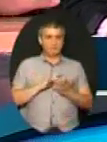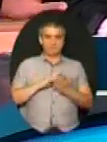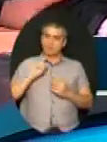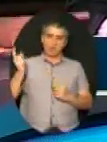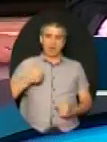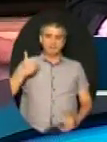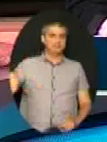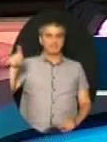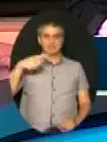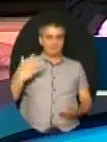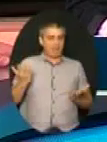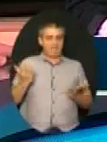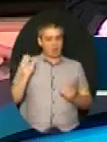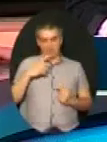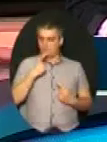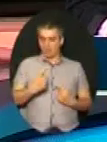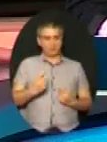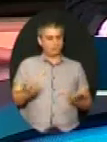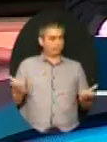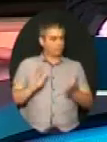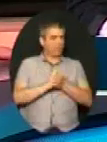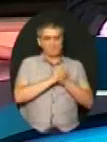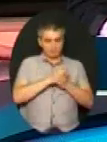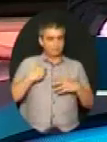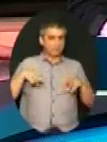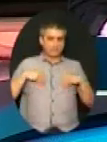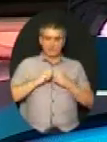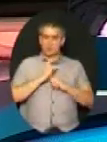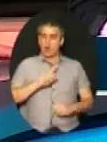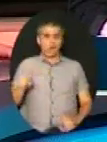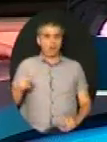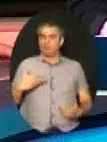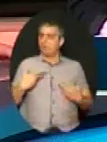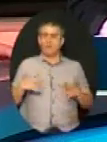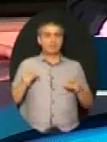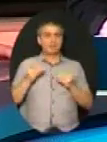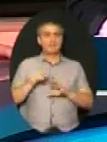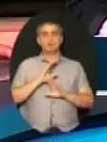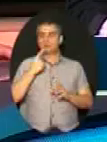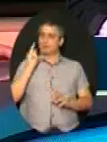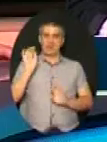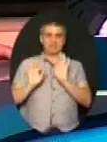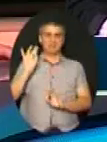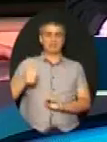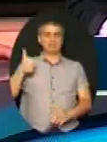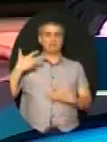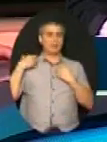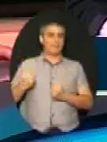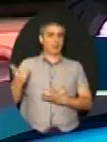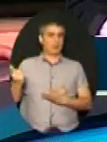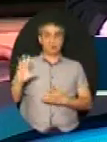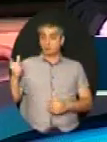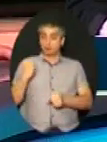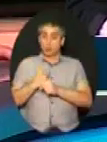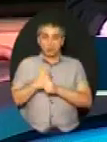שאר השרים? איפה לבוא ולהגיד, חבר'ה, מסכימים או לא מסכימים? אין דבר כזה לבוא ולהסיט כנגד שר ביטחון, שמה